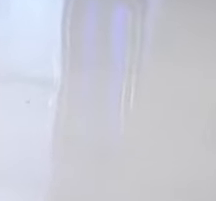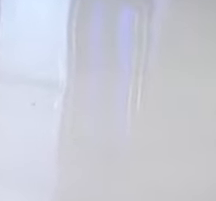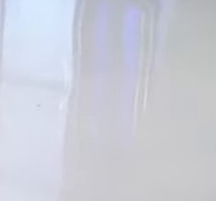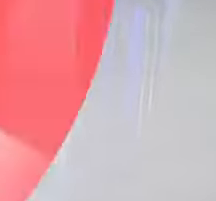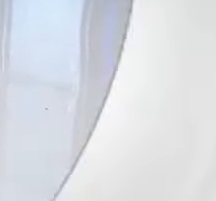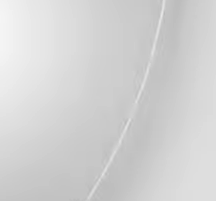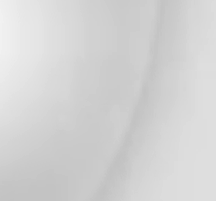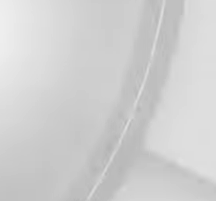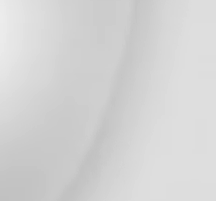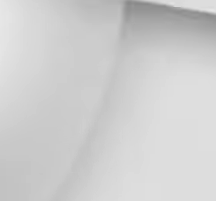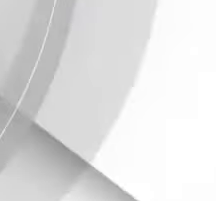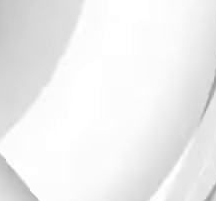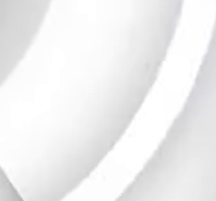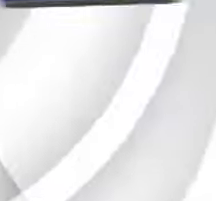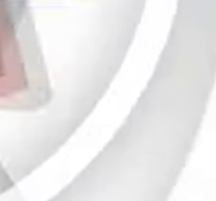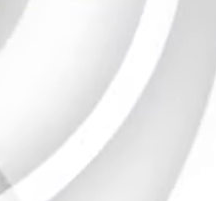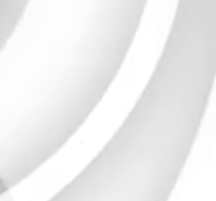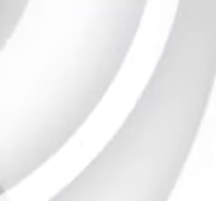ng TV